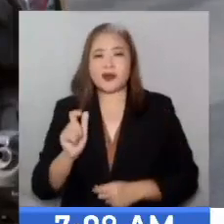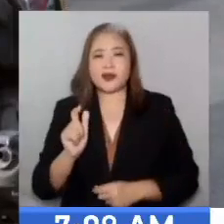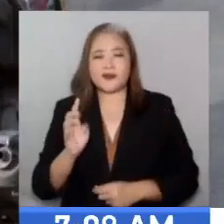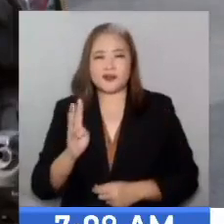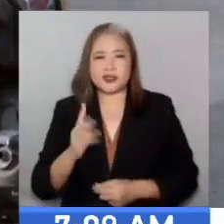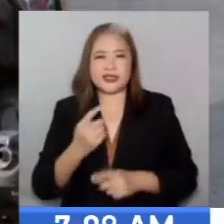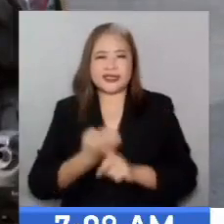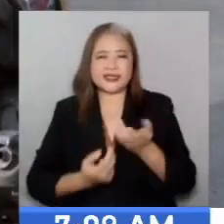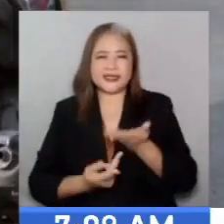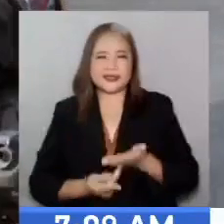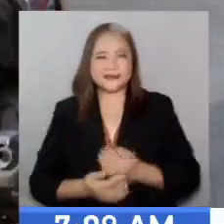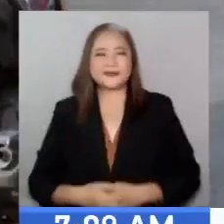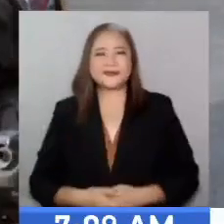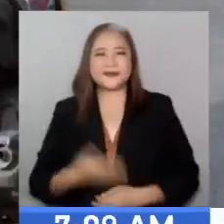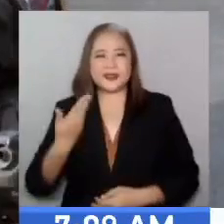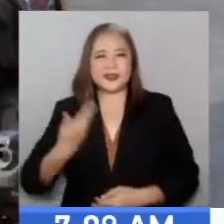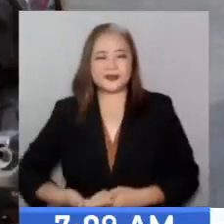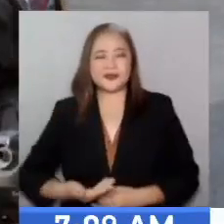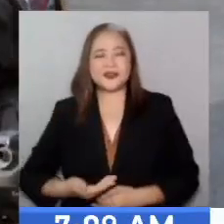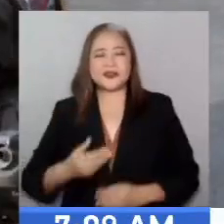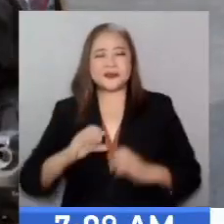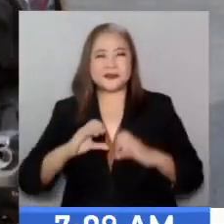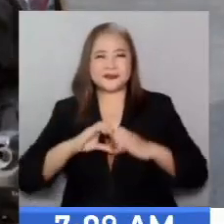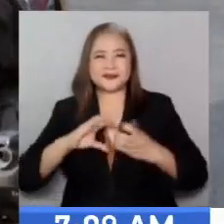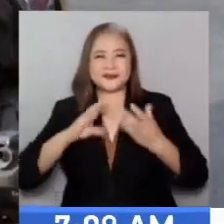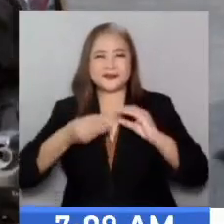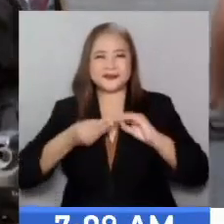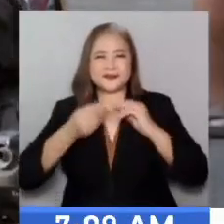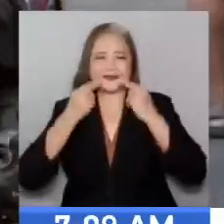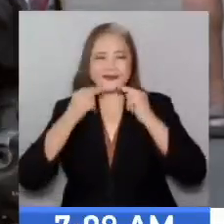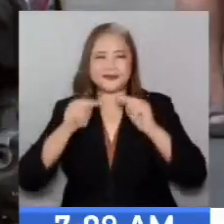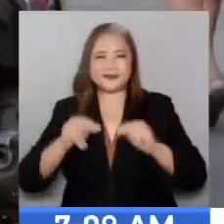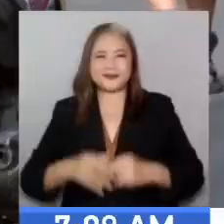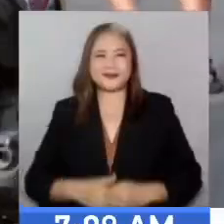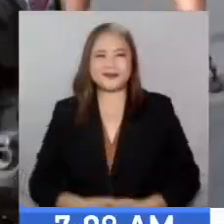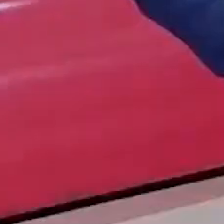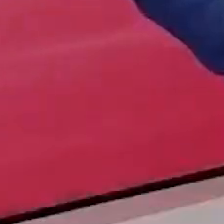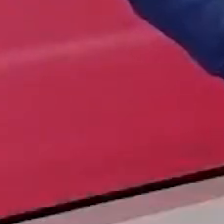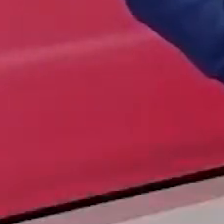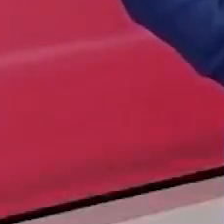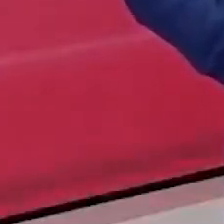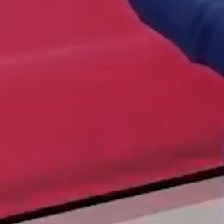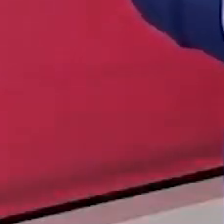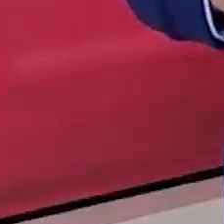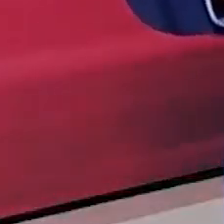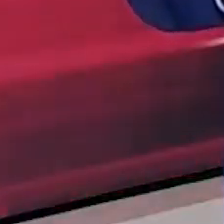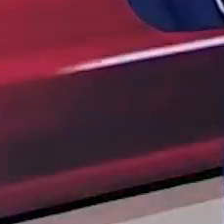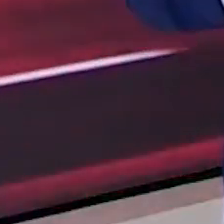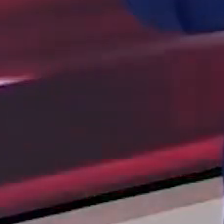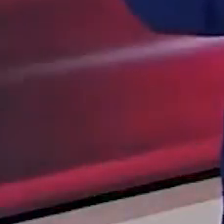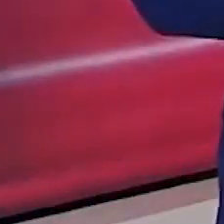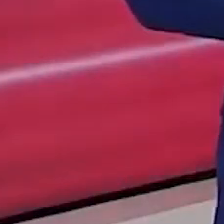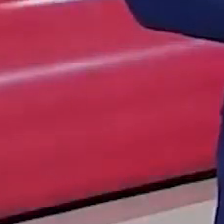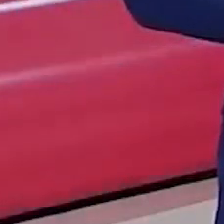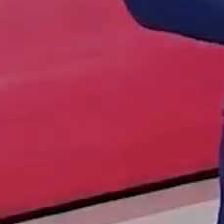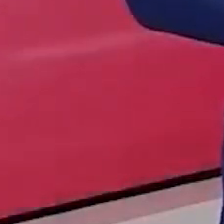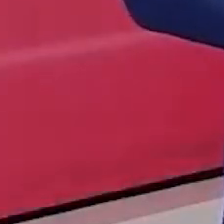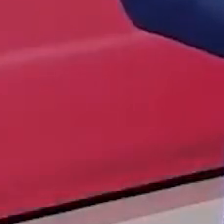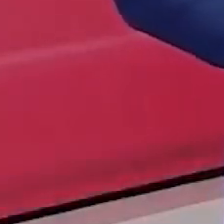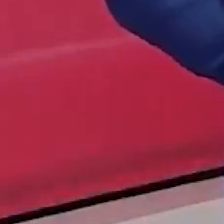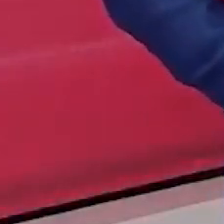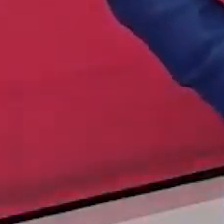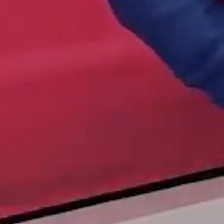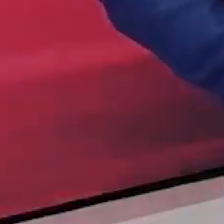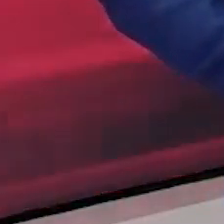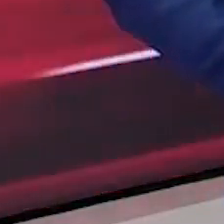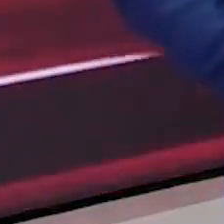mula rito sa Maynila. Ako po si James Agustin para sa GMA Integrated News. Mga kapuso, para laging una sa mga balita, bisitahin